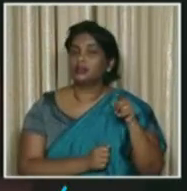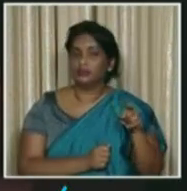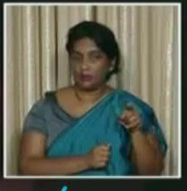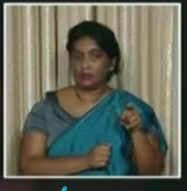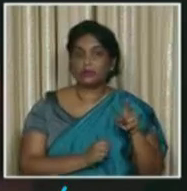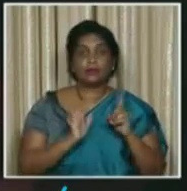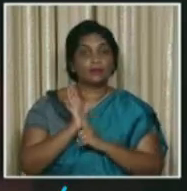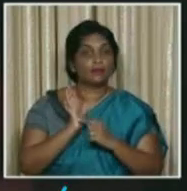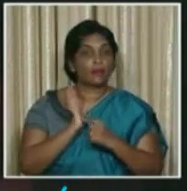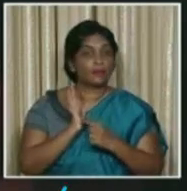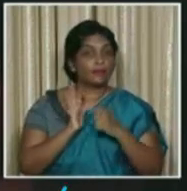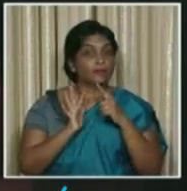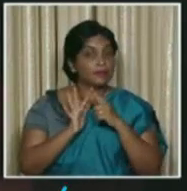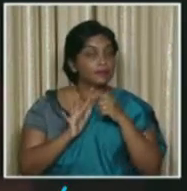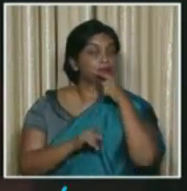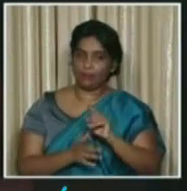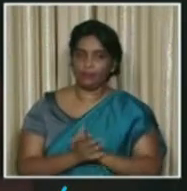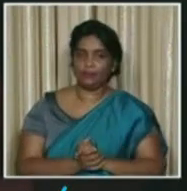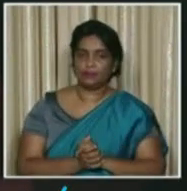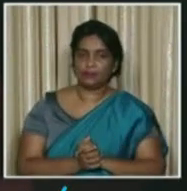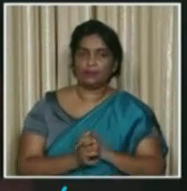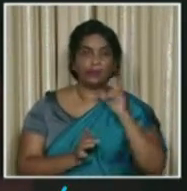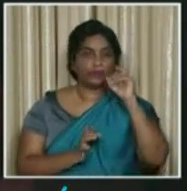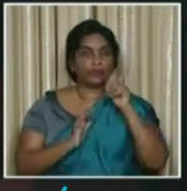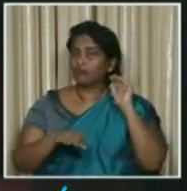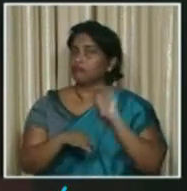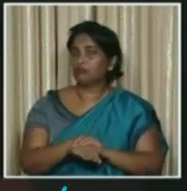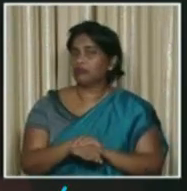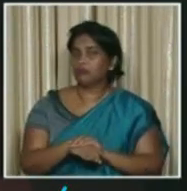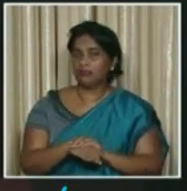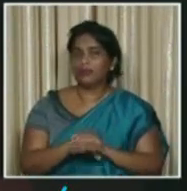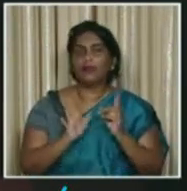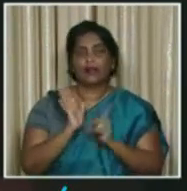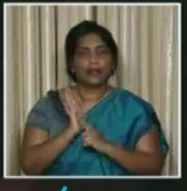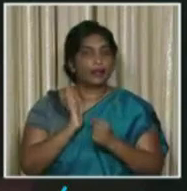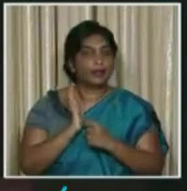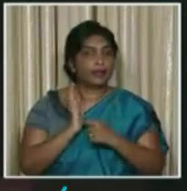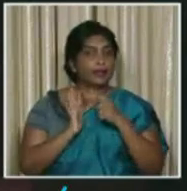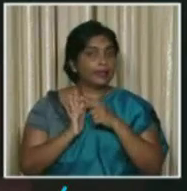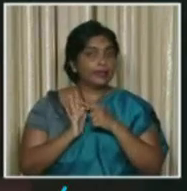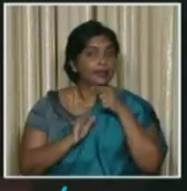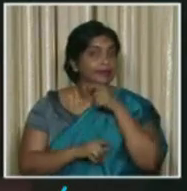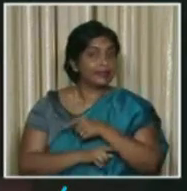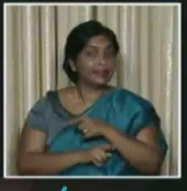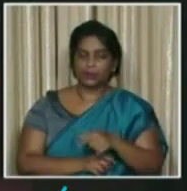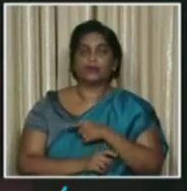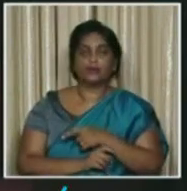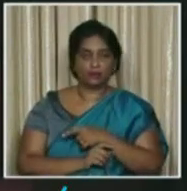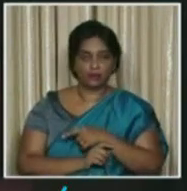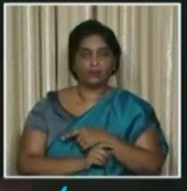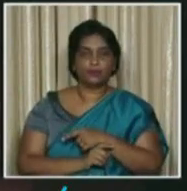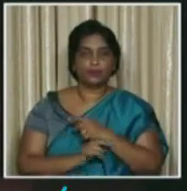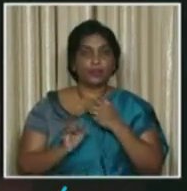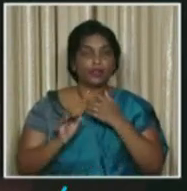එක LTTE එකේ ගිනුමට බැර කරන්නට කටයුතු කරා. CID එක නොමග යවුවා. LTTE එකෙන් නෙමෙයි වවුනති නිලධාරින් දෙන්න මැරුවේ.